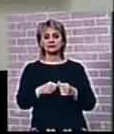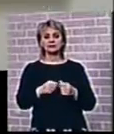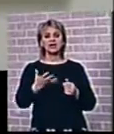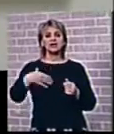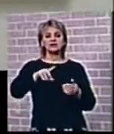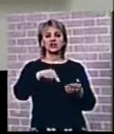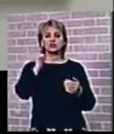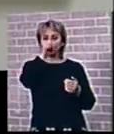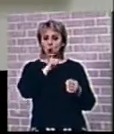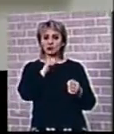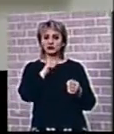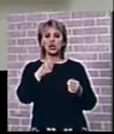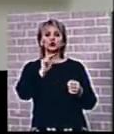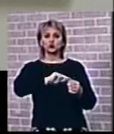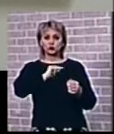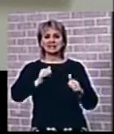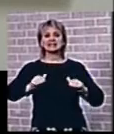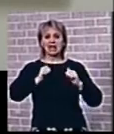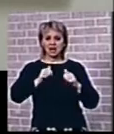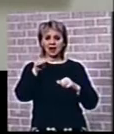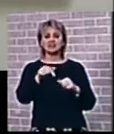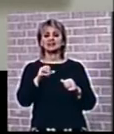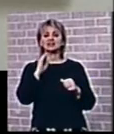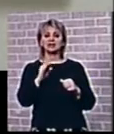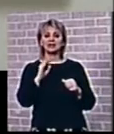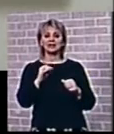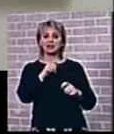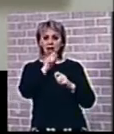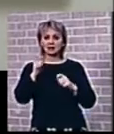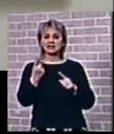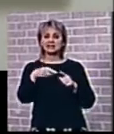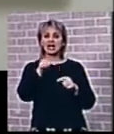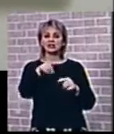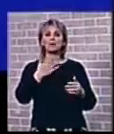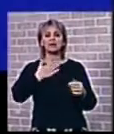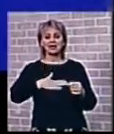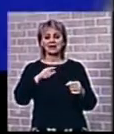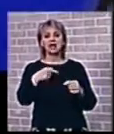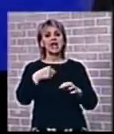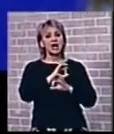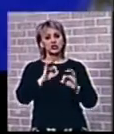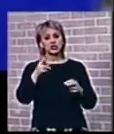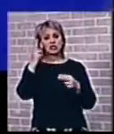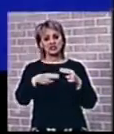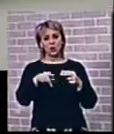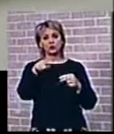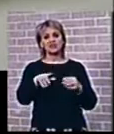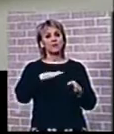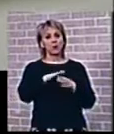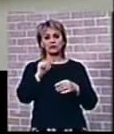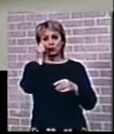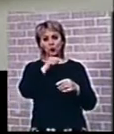Весь год трудились, старались, и награда за это приятно. Я отлично закончила весь